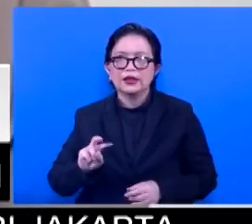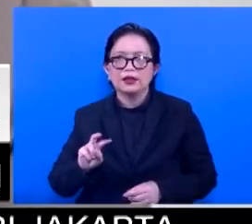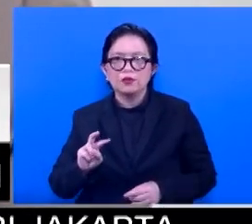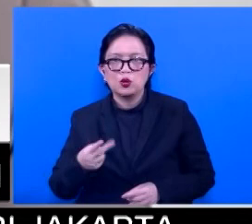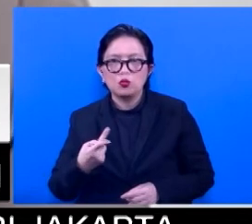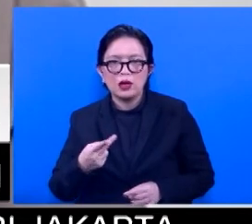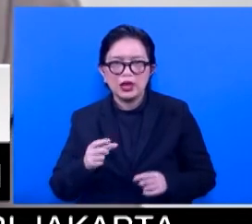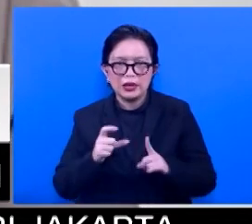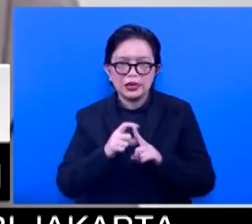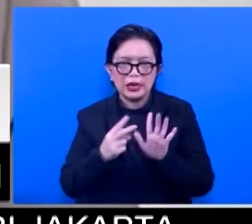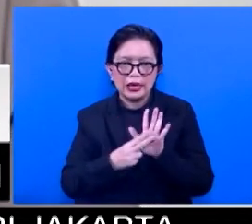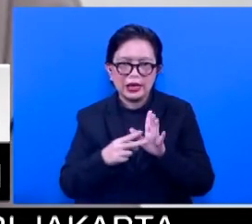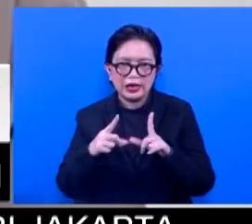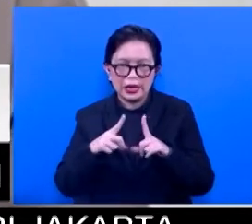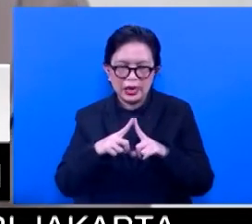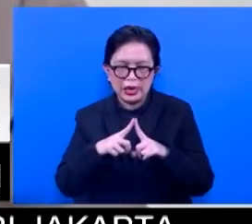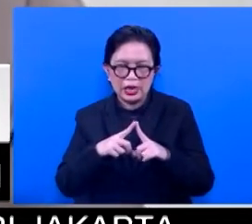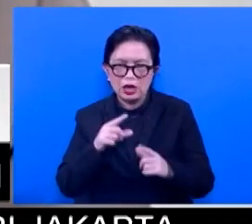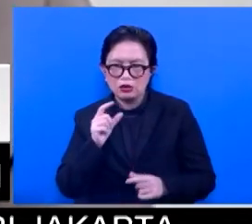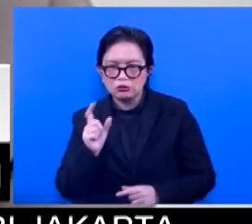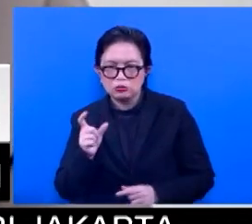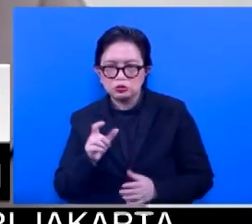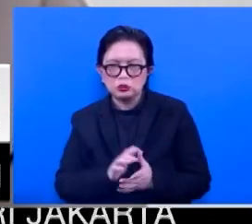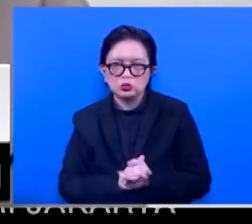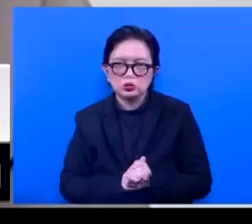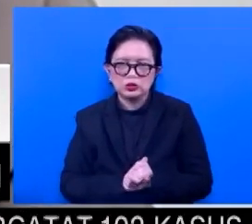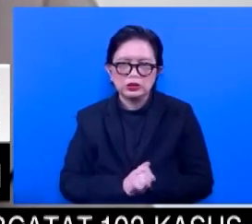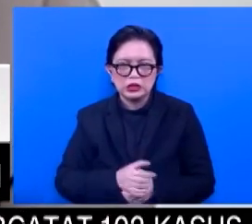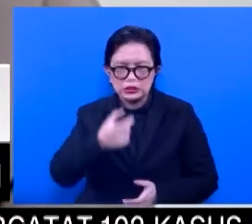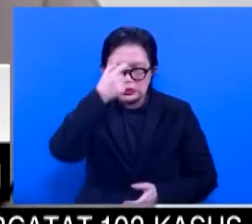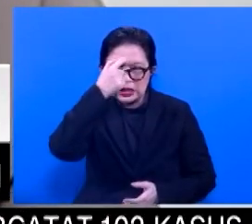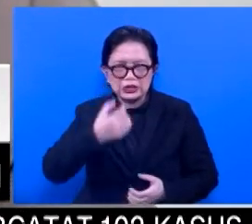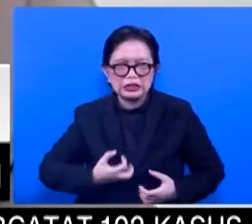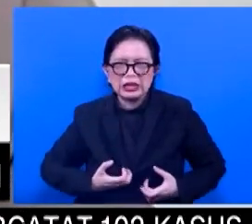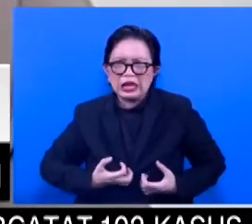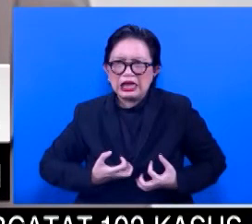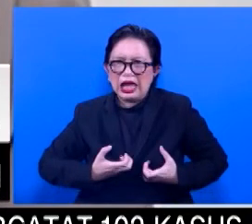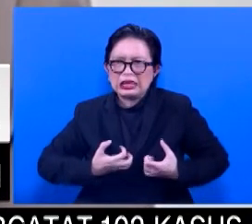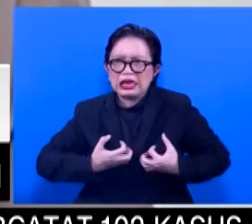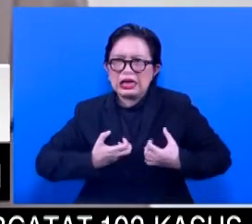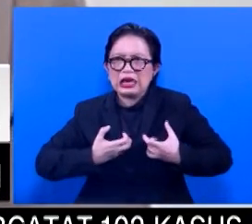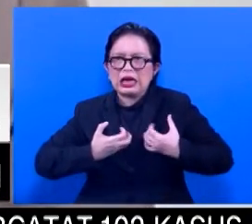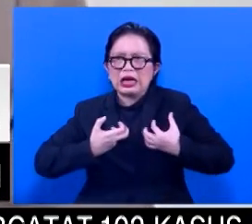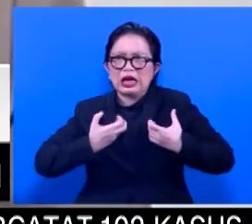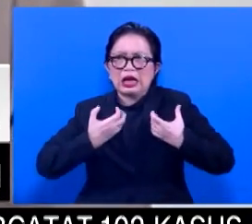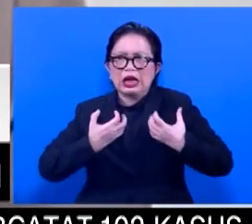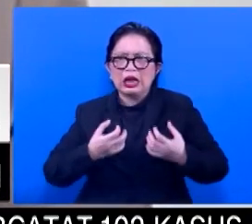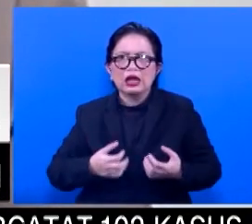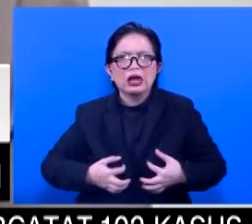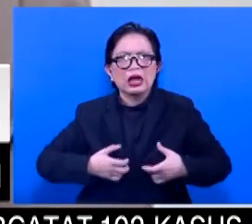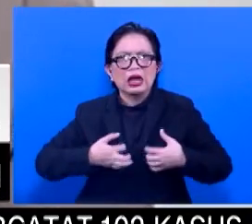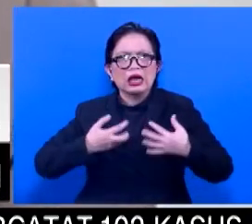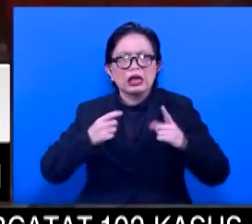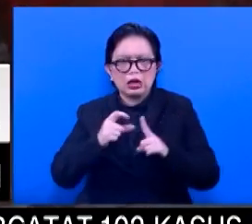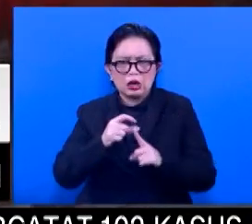dapat memicu terjadinya kanker. Kanker apa aja sih yang paling sering? Bisa kanker prostat ya. Yang nomor satu sebenarnya kanker